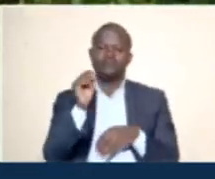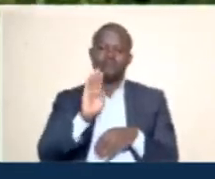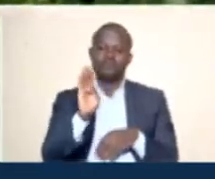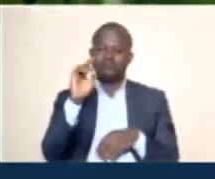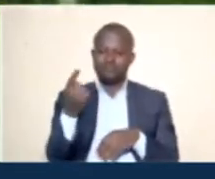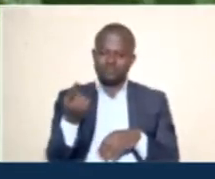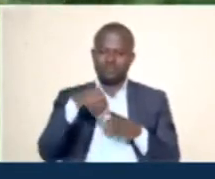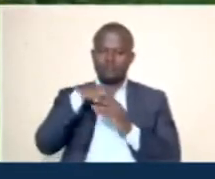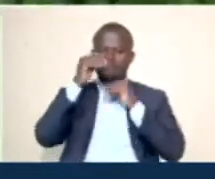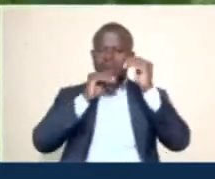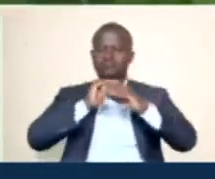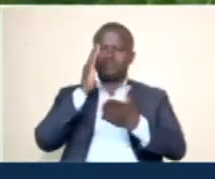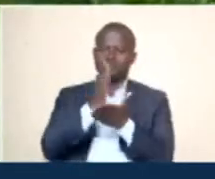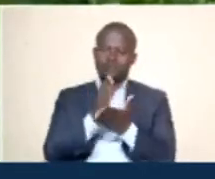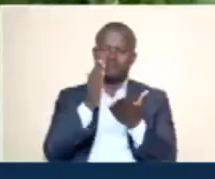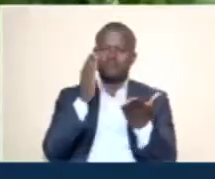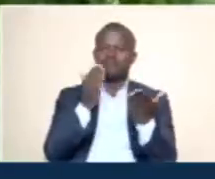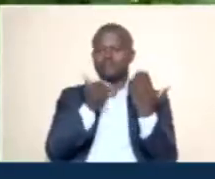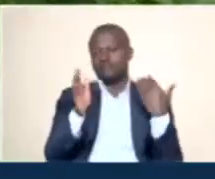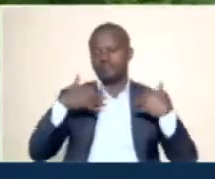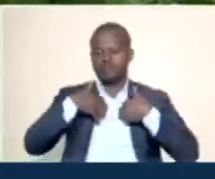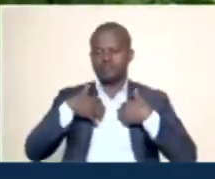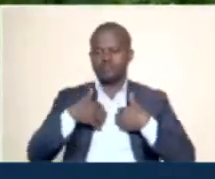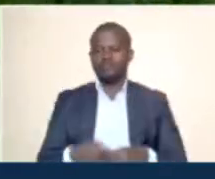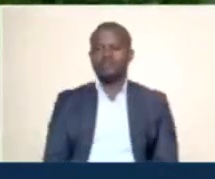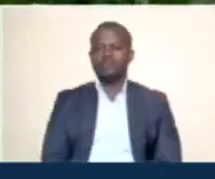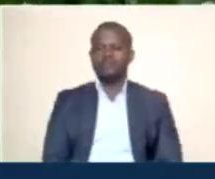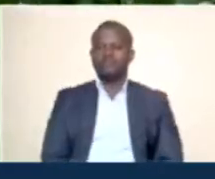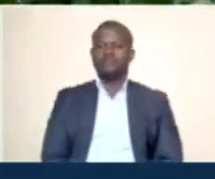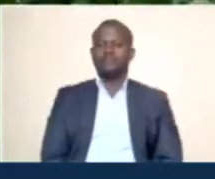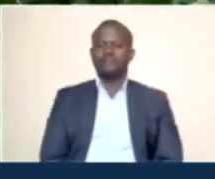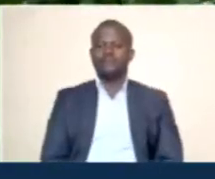mu rwego rwo gukumira iryo cika ry'ibyo binyabuzima. Kwizera Bosco mu mujyi wa Kigali.